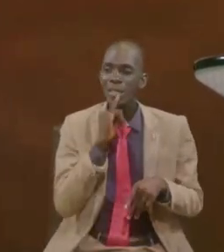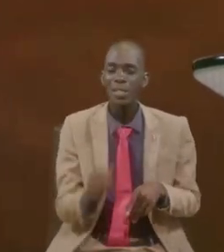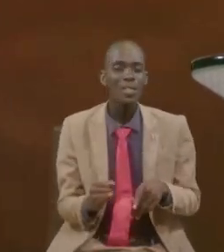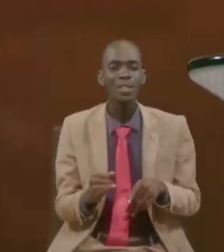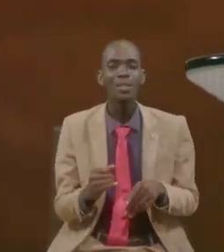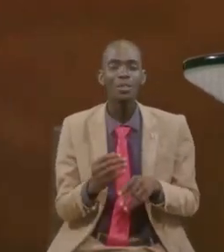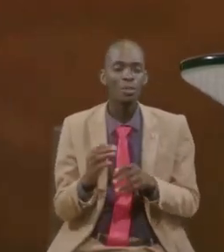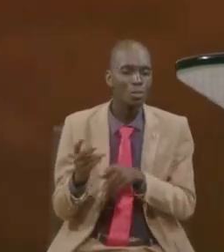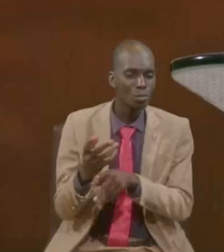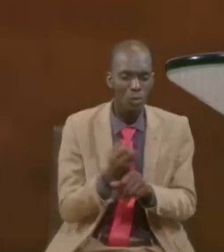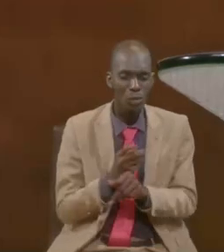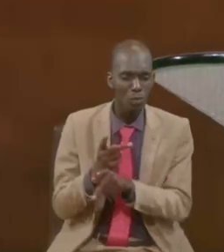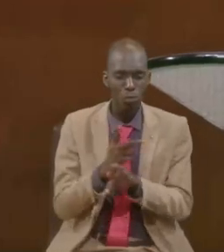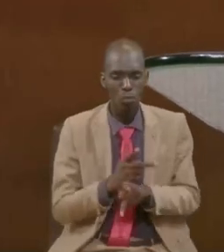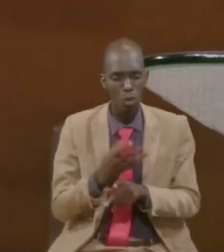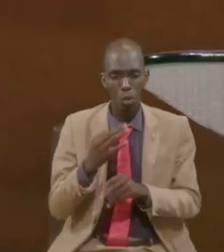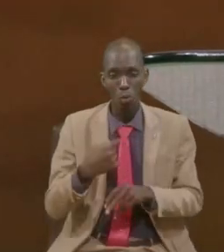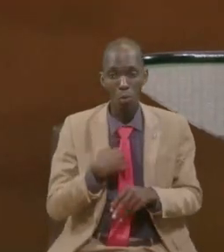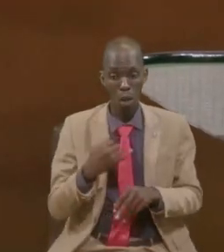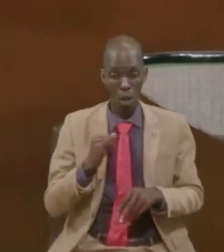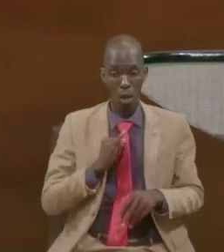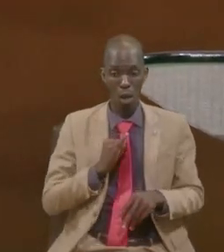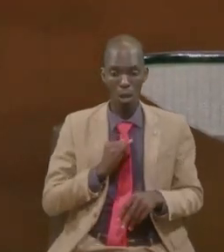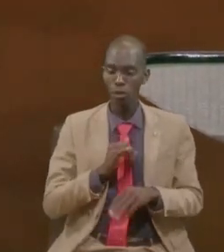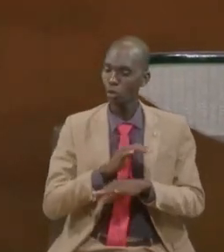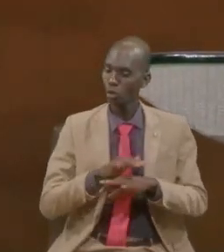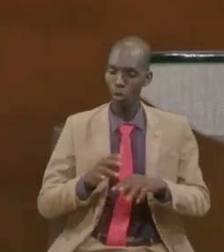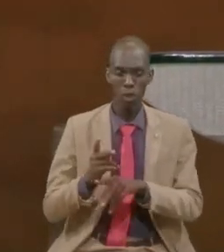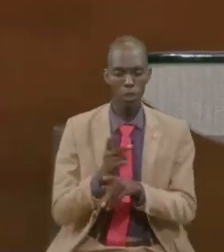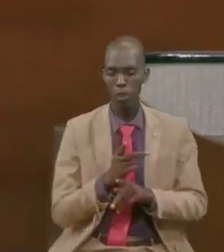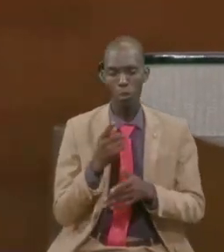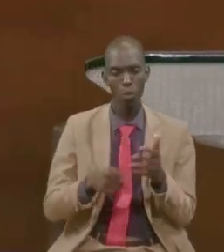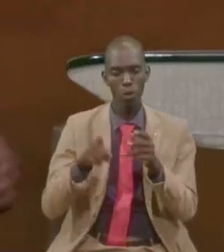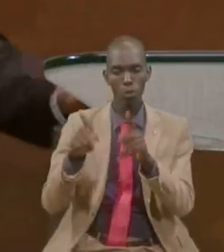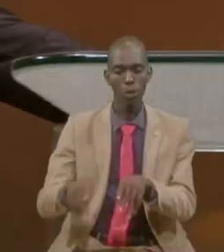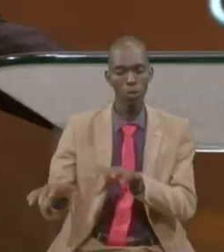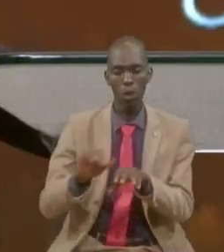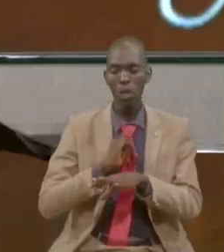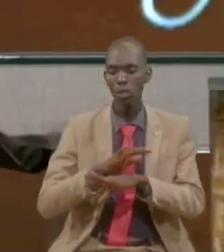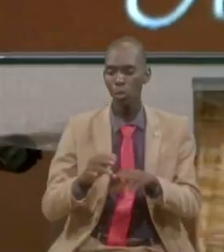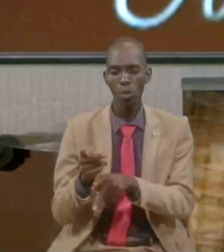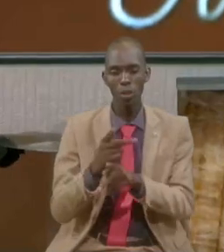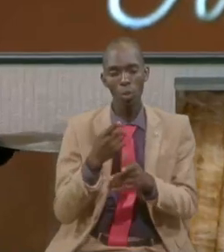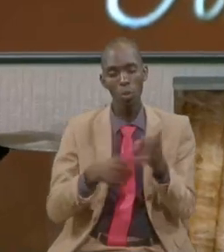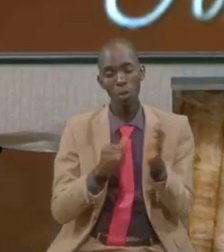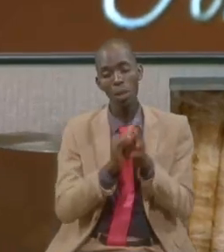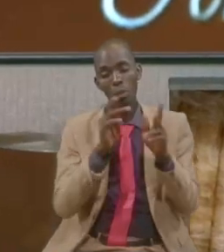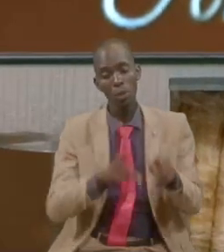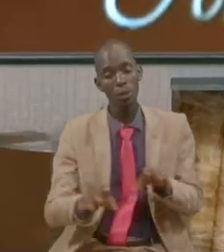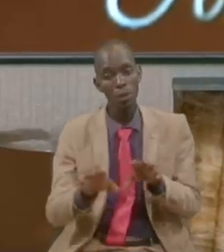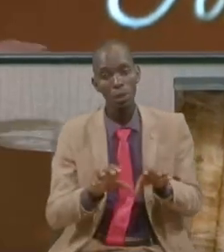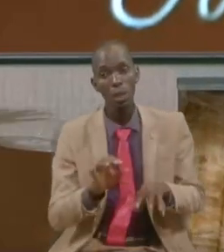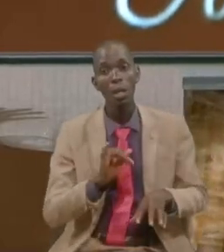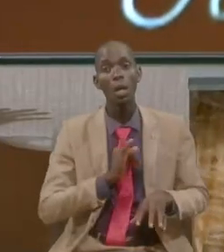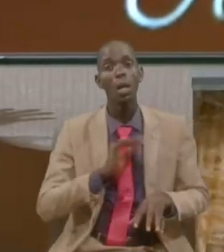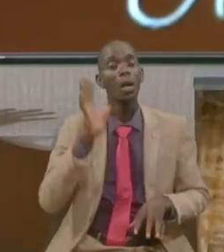si quelqu'un prend soin de moi, que moi, je m'en fiche de tout ce